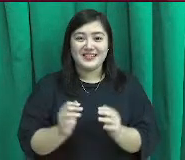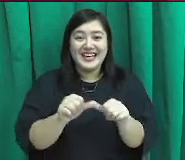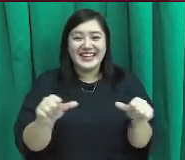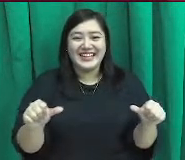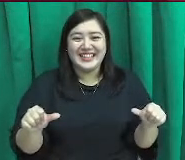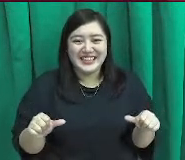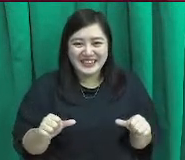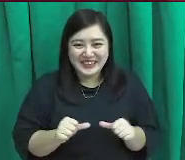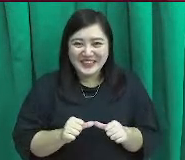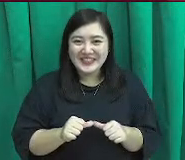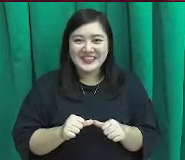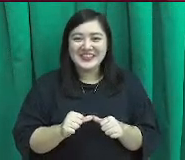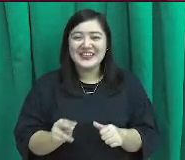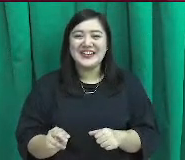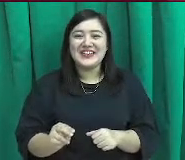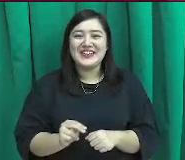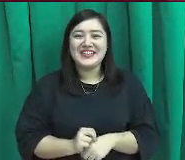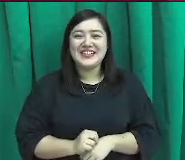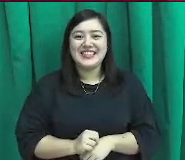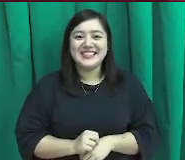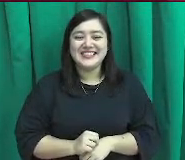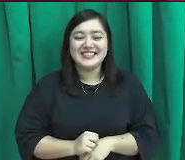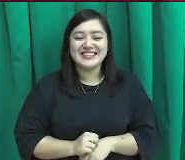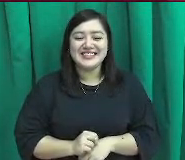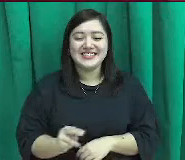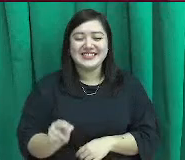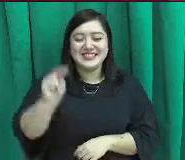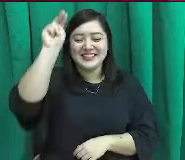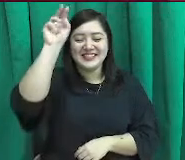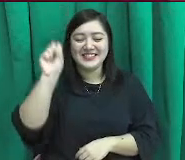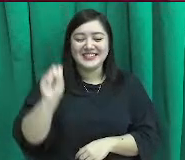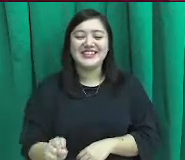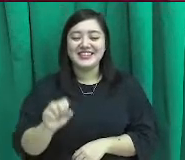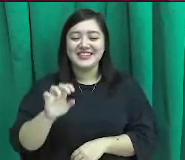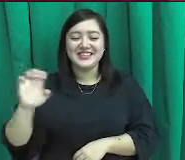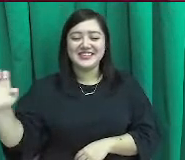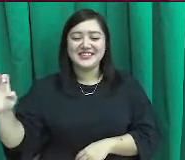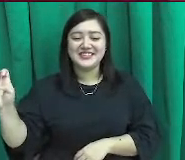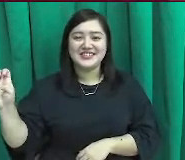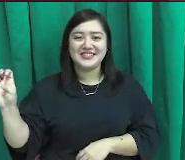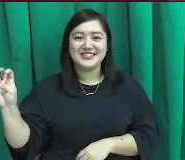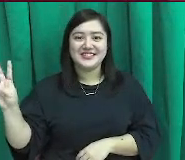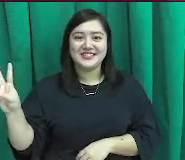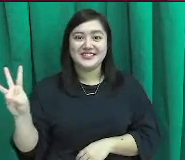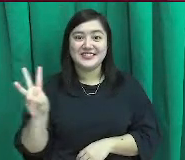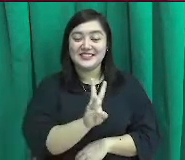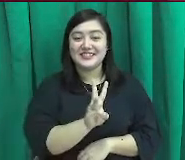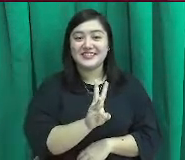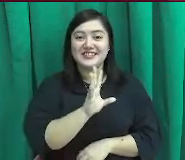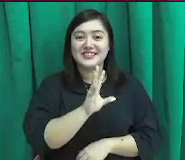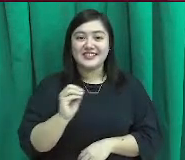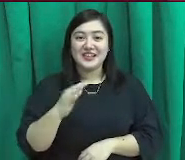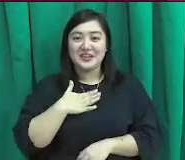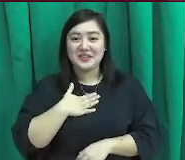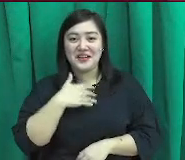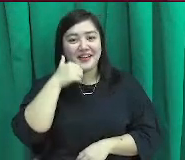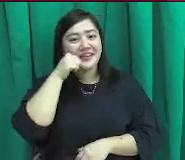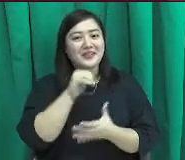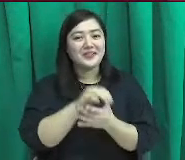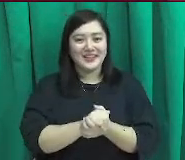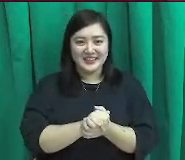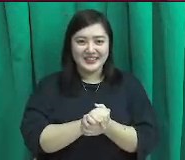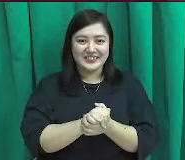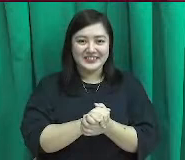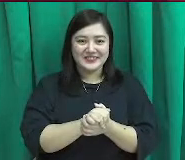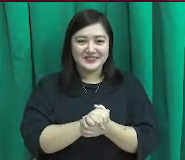Far, South, East. North. Ay, walang North. Yeah. And of course, ang ating mommy love, prepare yes. to